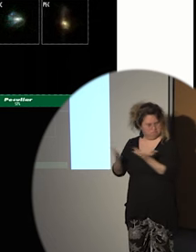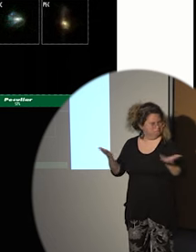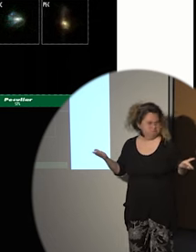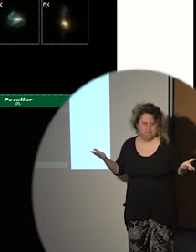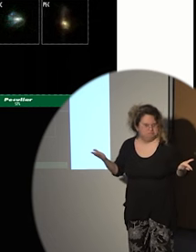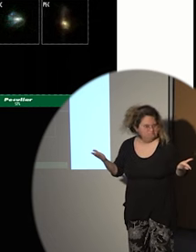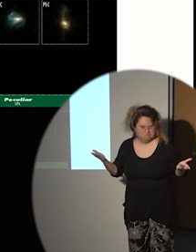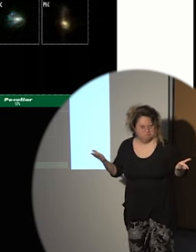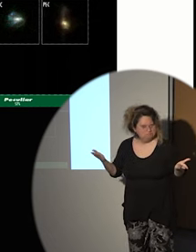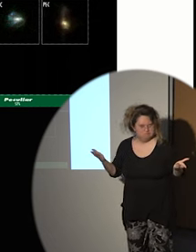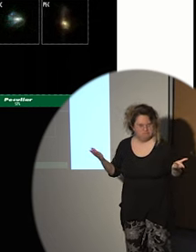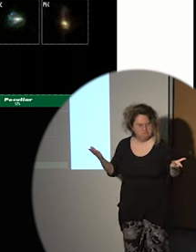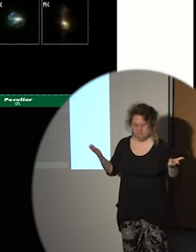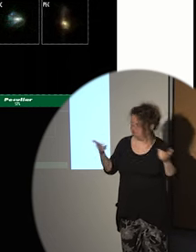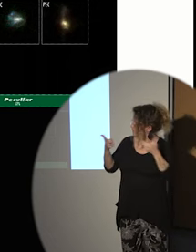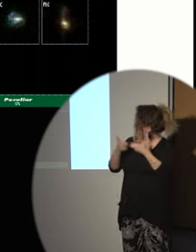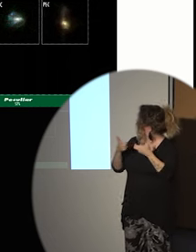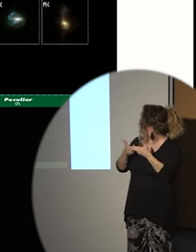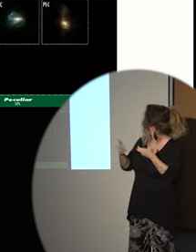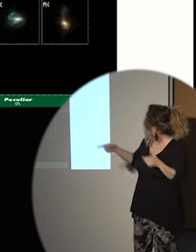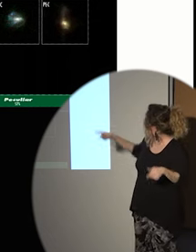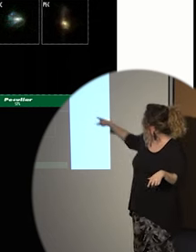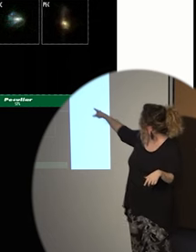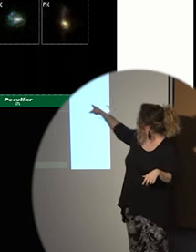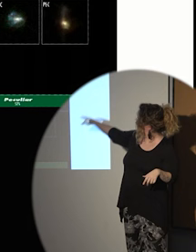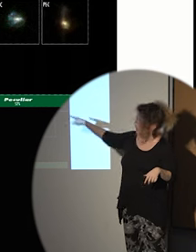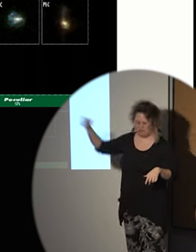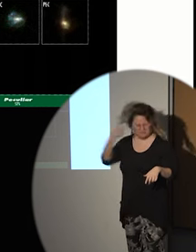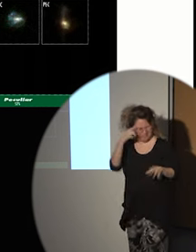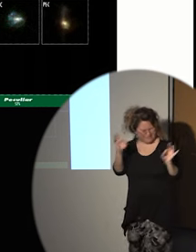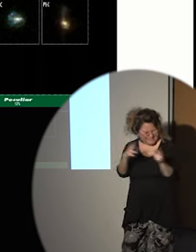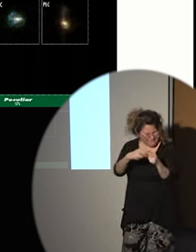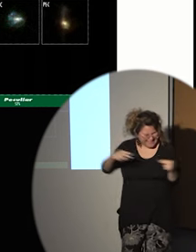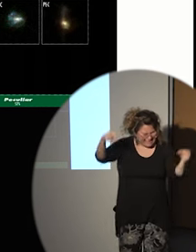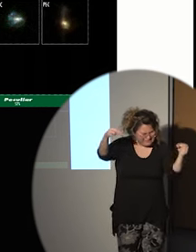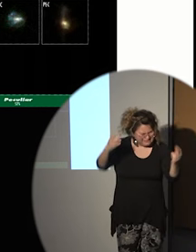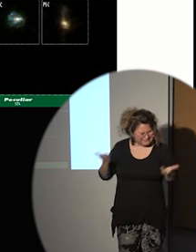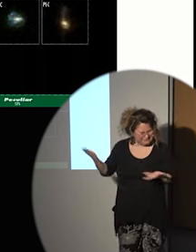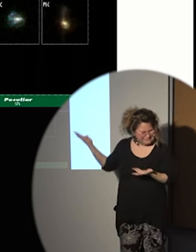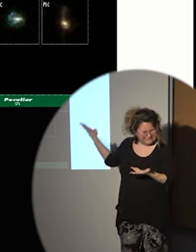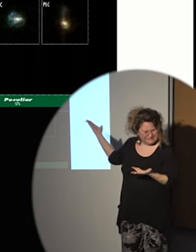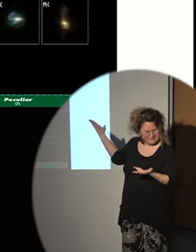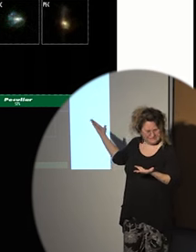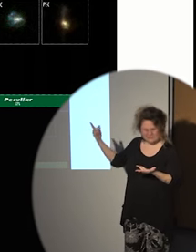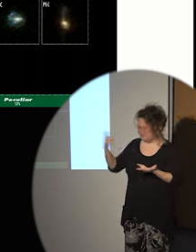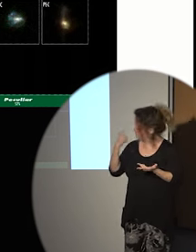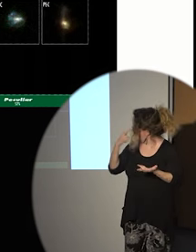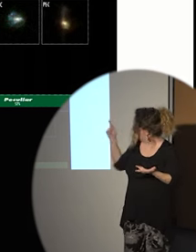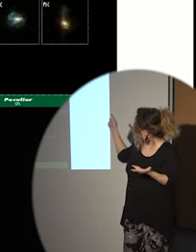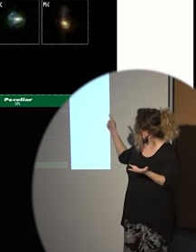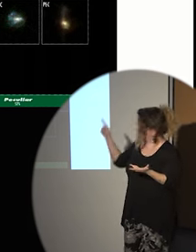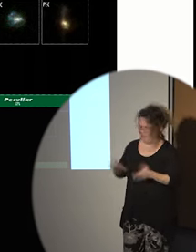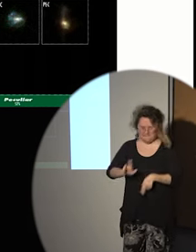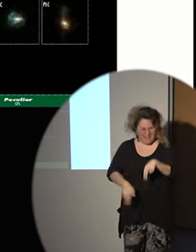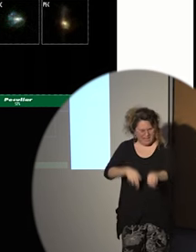cette galaxie, nous, au début, on a pensé que c'était même une banane. Vous voyez, là, ça ressemblait plutôt à une patte de chat, un pied humain.